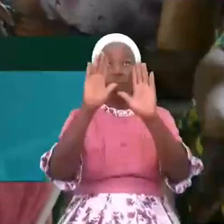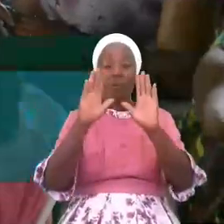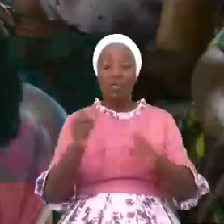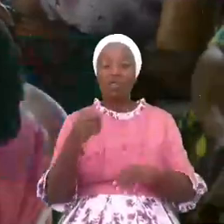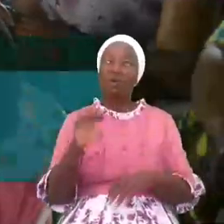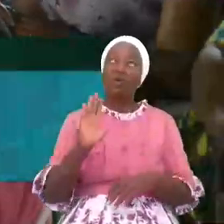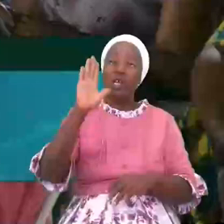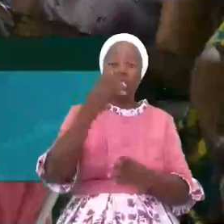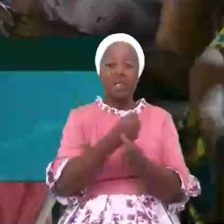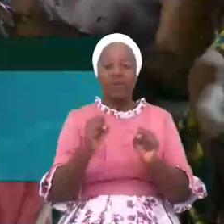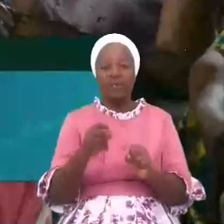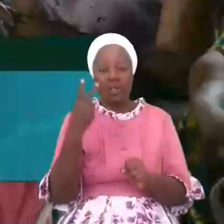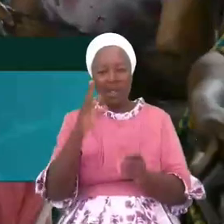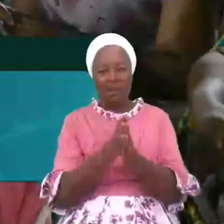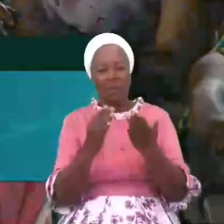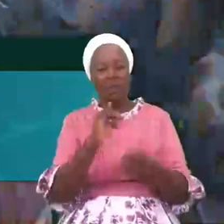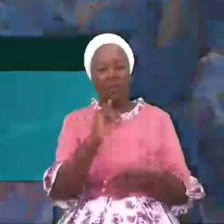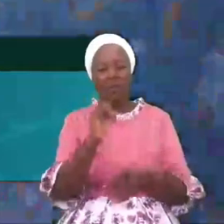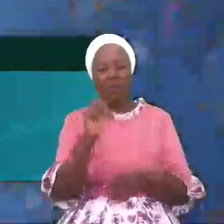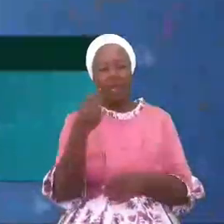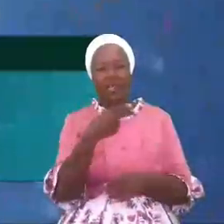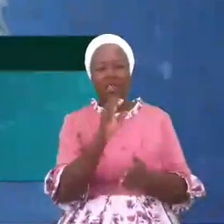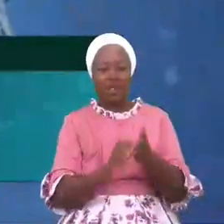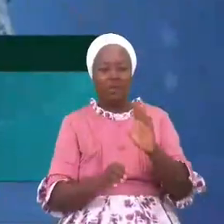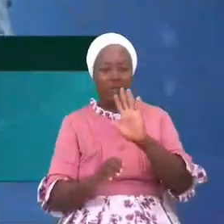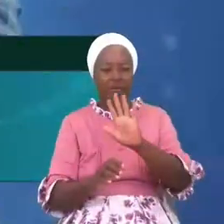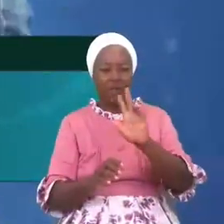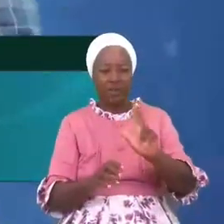son salut. Voyons Ésaïe chapitre 53.